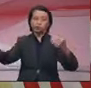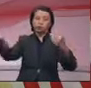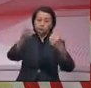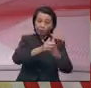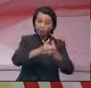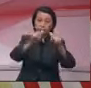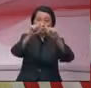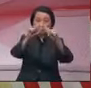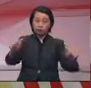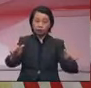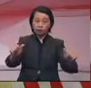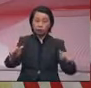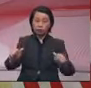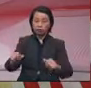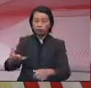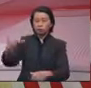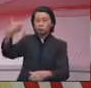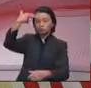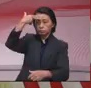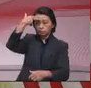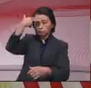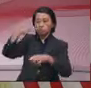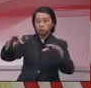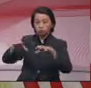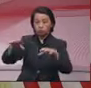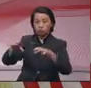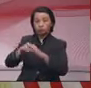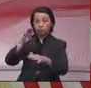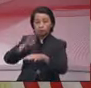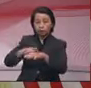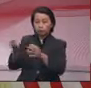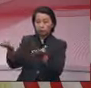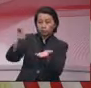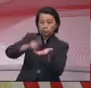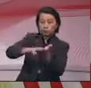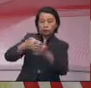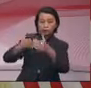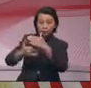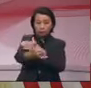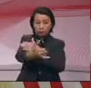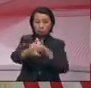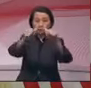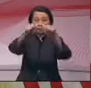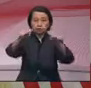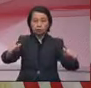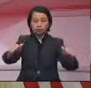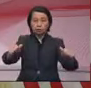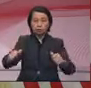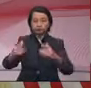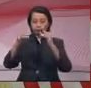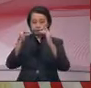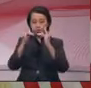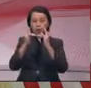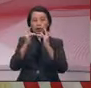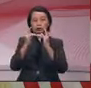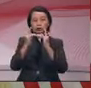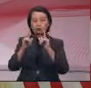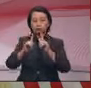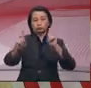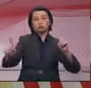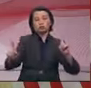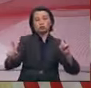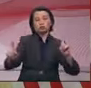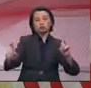asrama. Saringan kesihatan dilakukan sewaktu pendaftaran masuk ke asrama. Katil murid